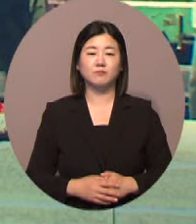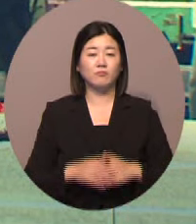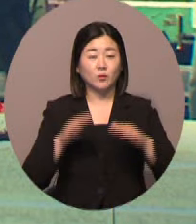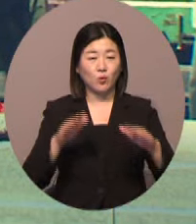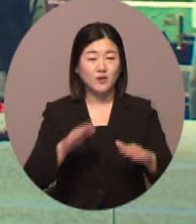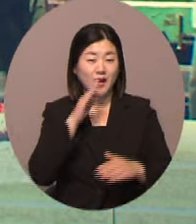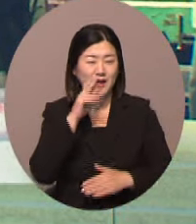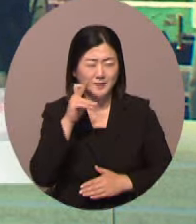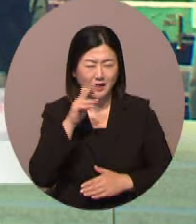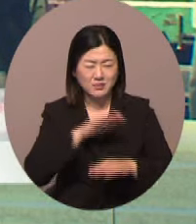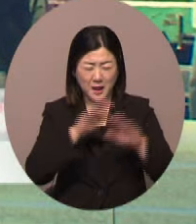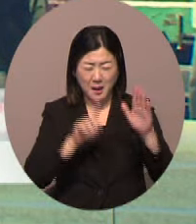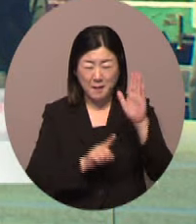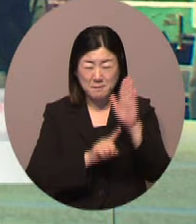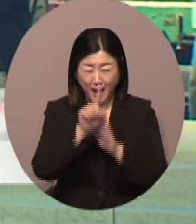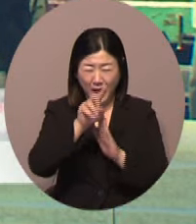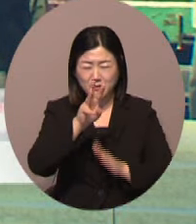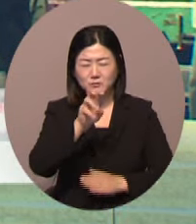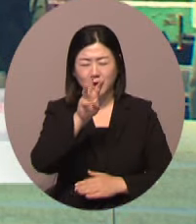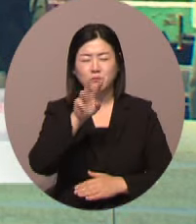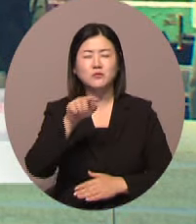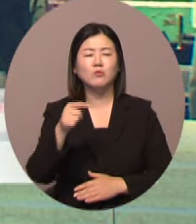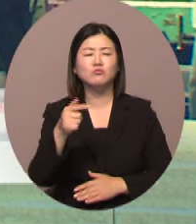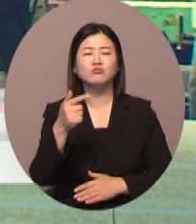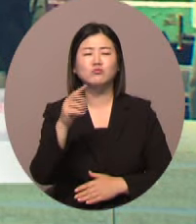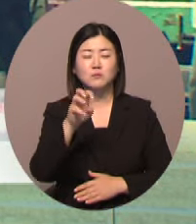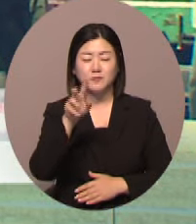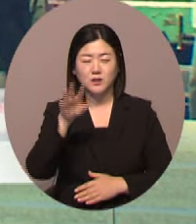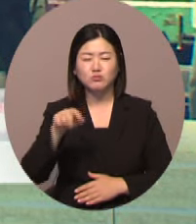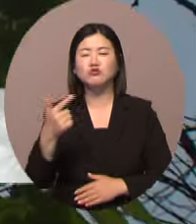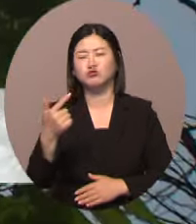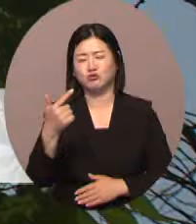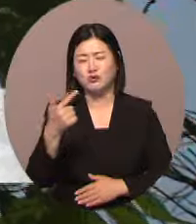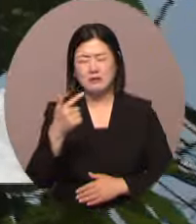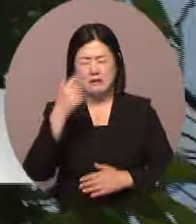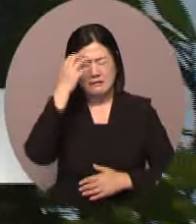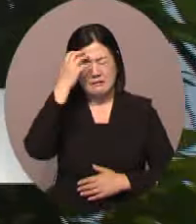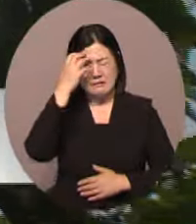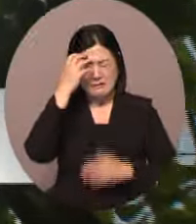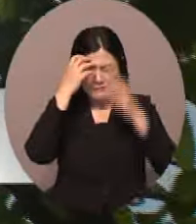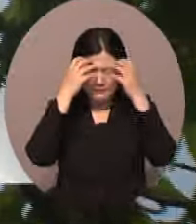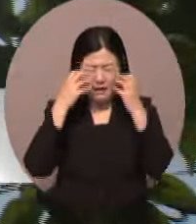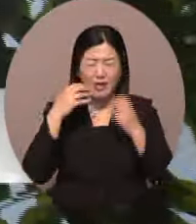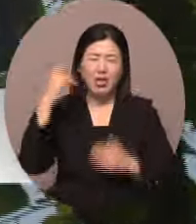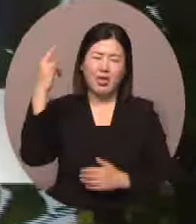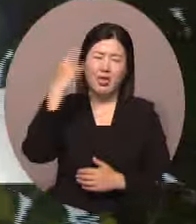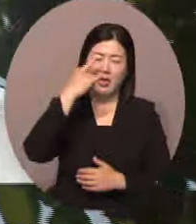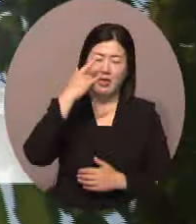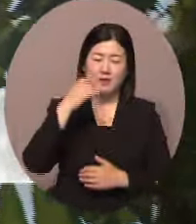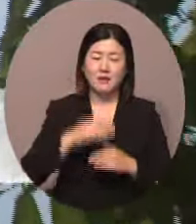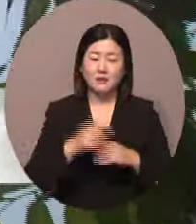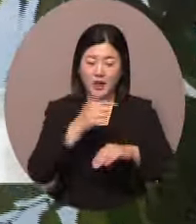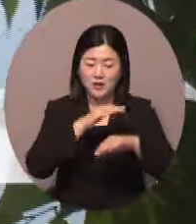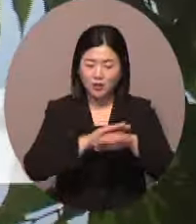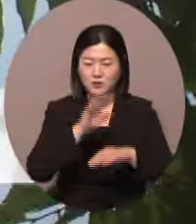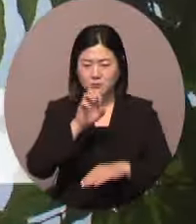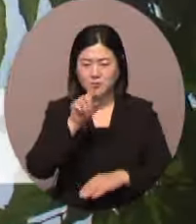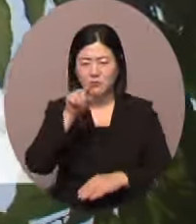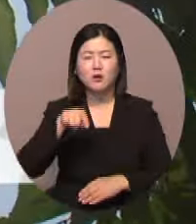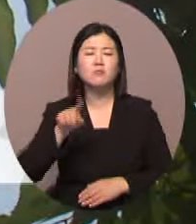오늘 아산의 낮 최고 기온이 34.6도 오르는 등 불벽 도이가 기승을 부렸습니다 그 밖에 대전